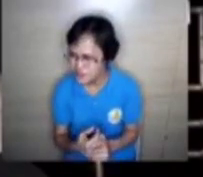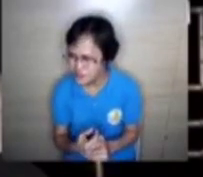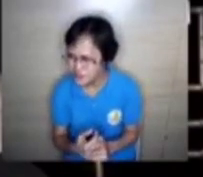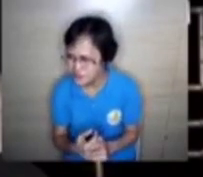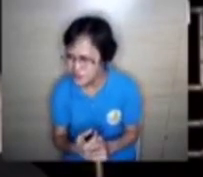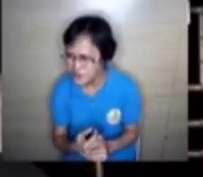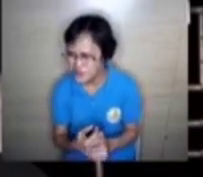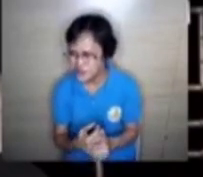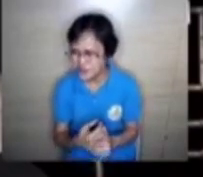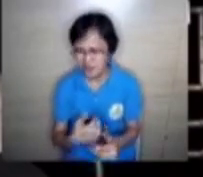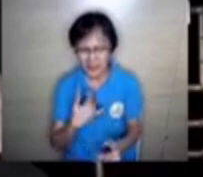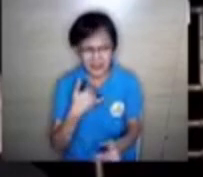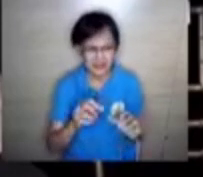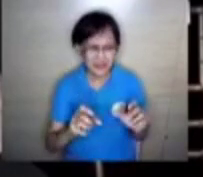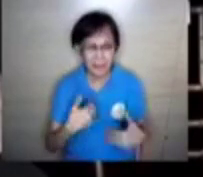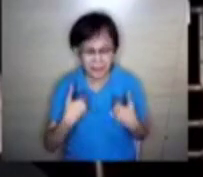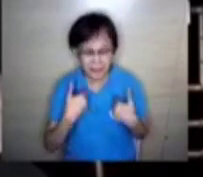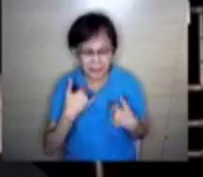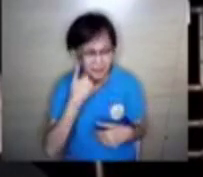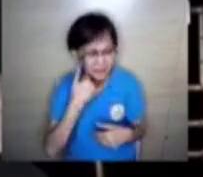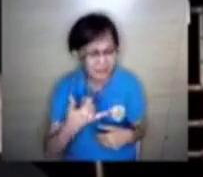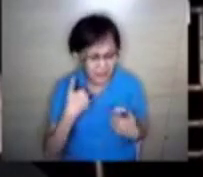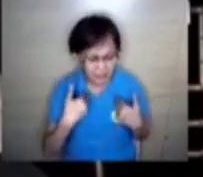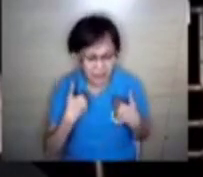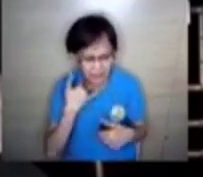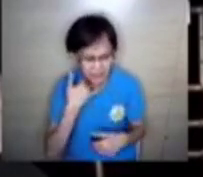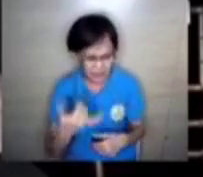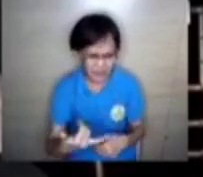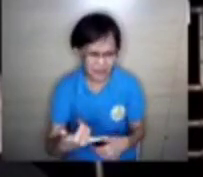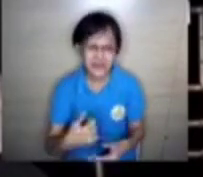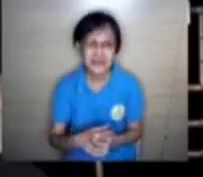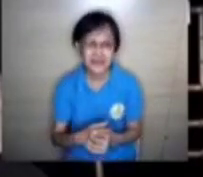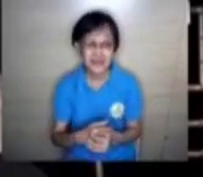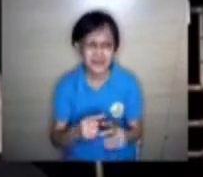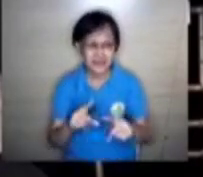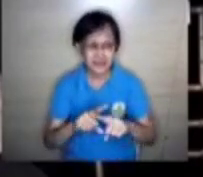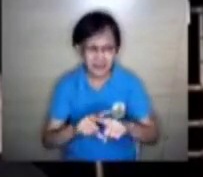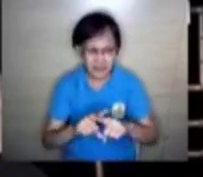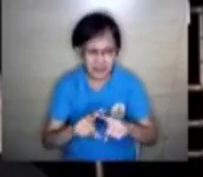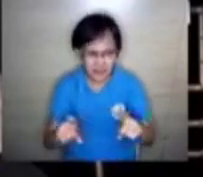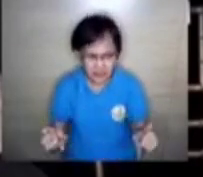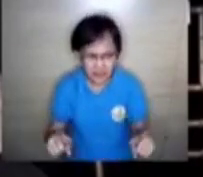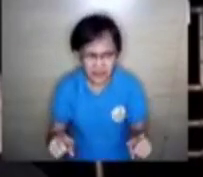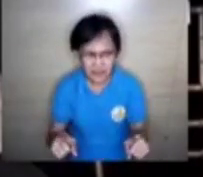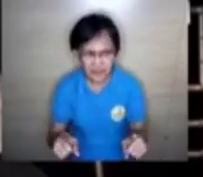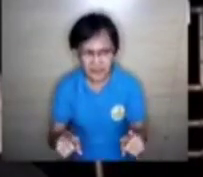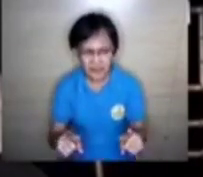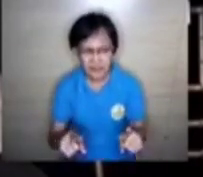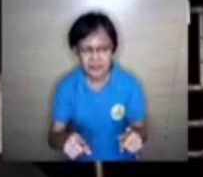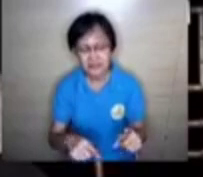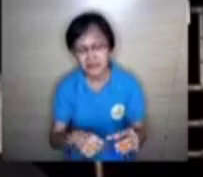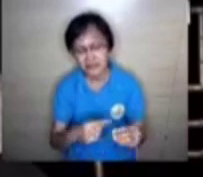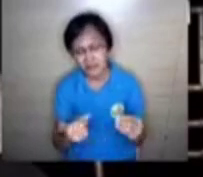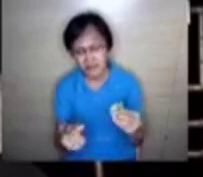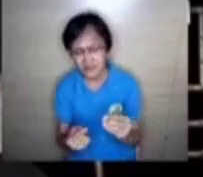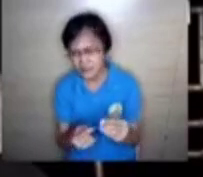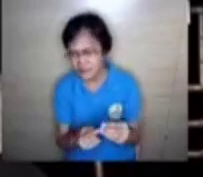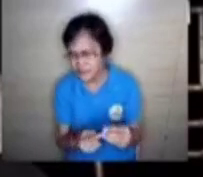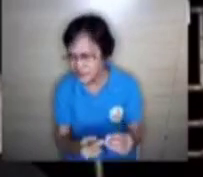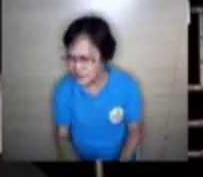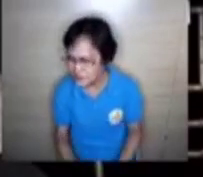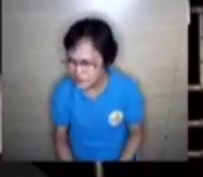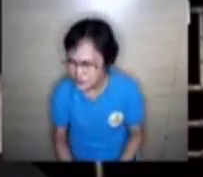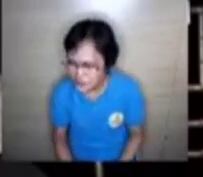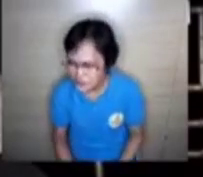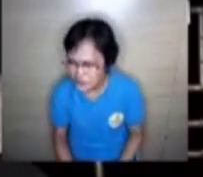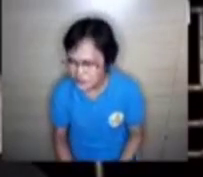Yung iba naman, baka exaggerated lang, pero maaaring may pinagmulang konting katotohanan. Gaya nung nabanggit